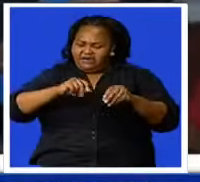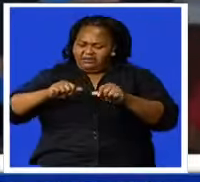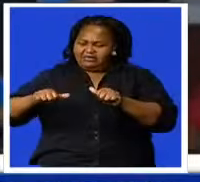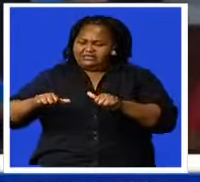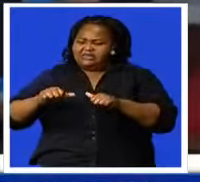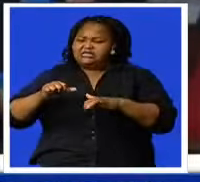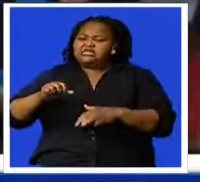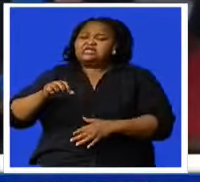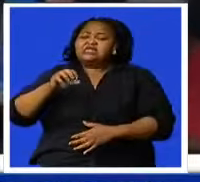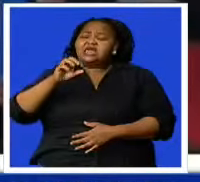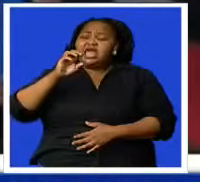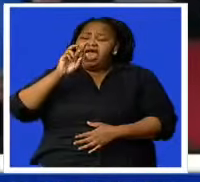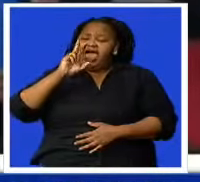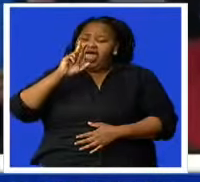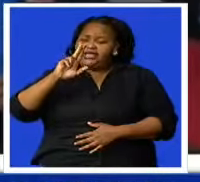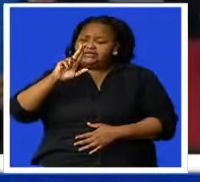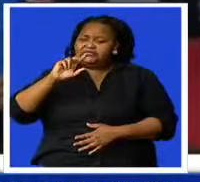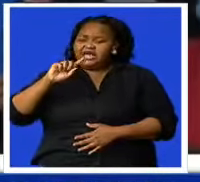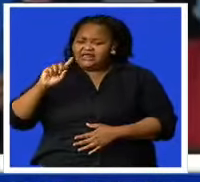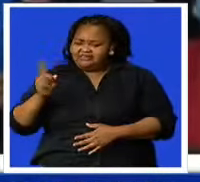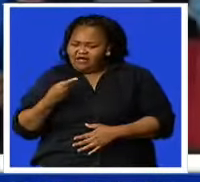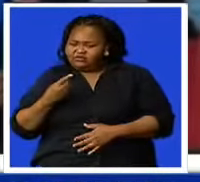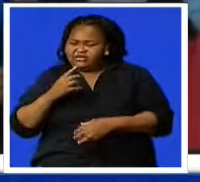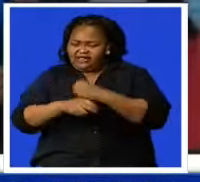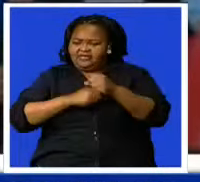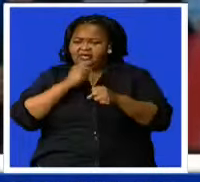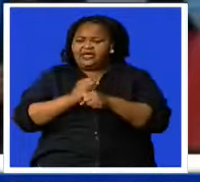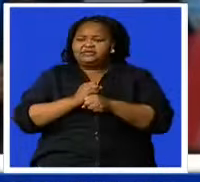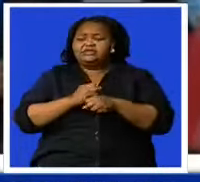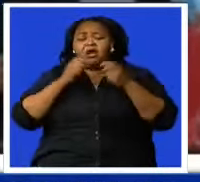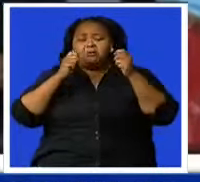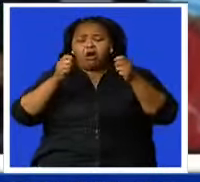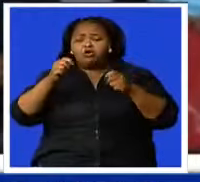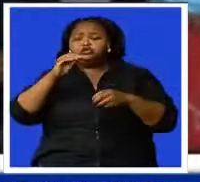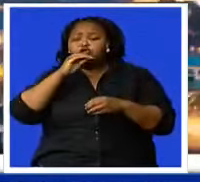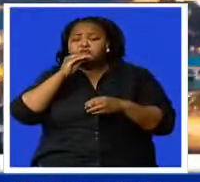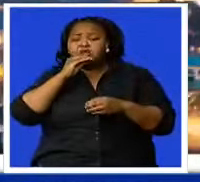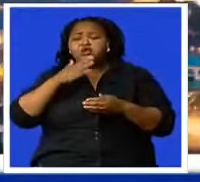laseSwatini. Ngimgiyani Msibe, Tindzaba Eswatini TV. Ngwane Park.